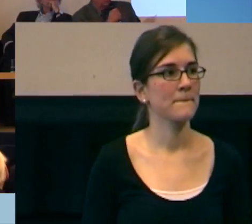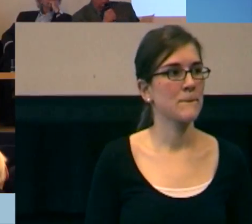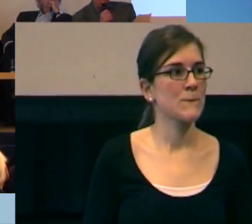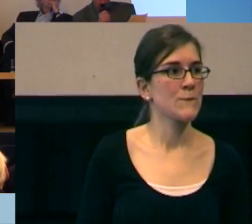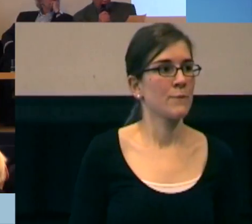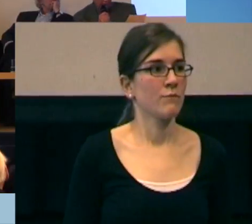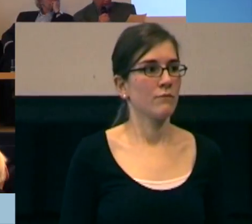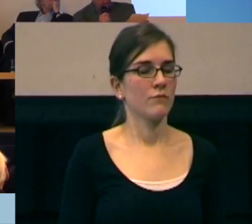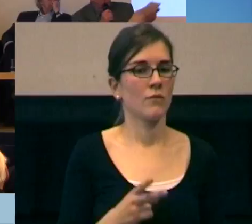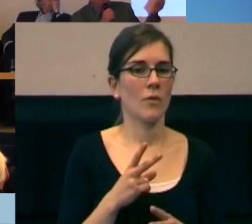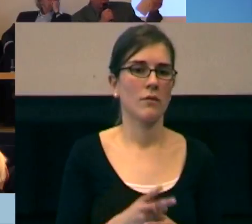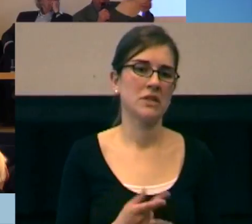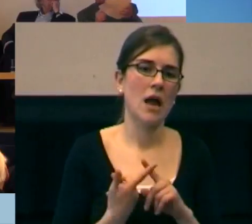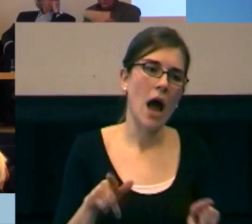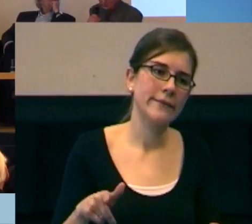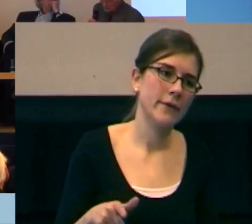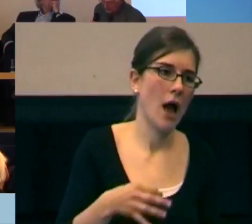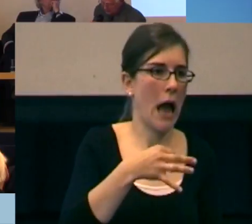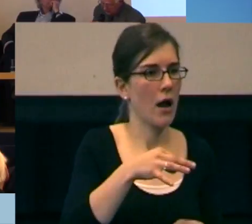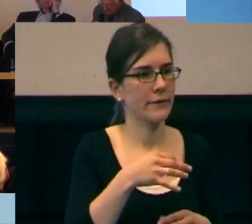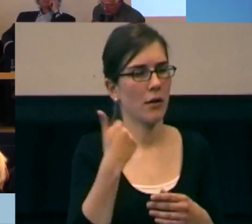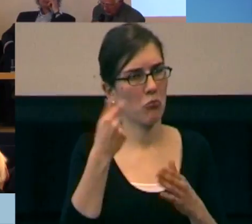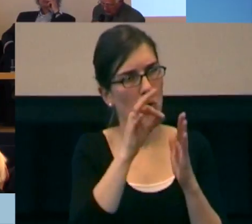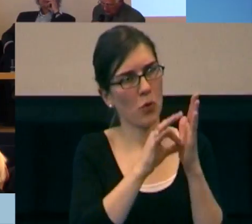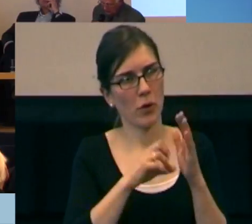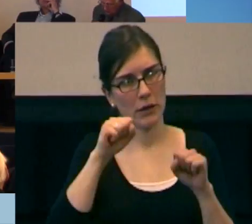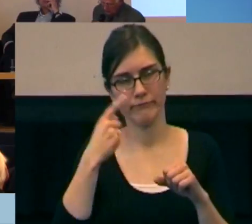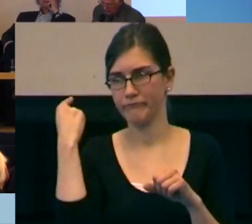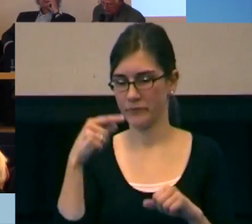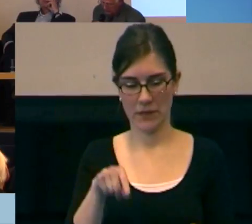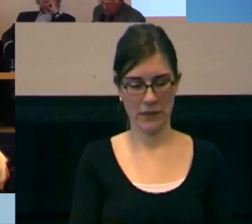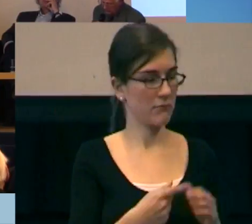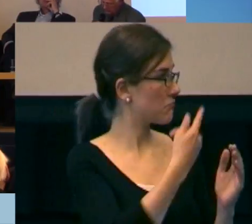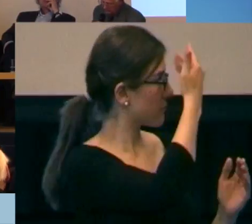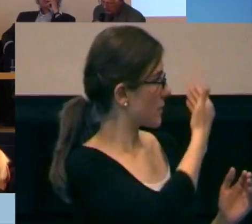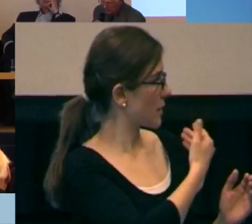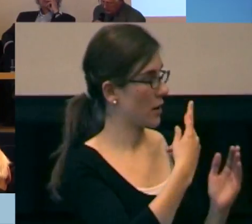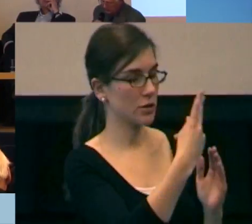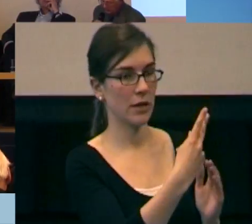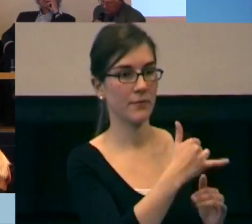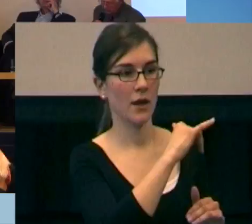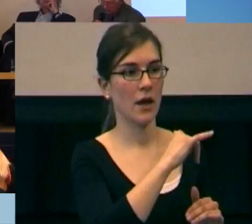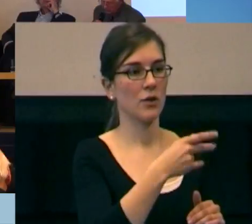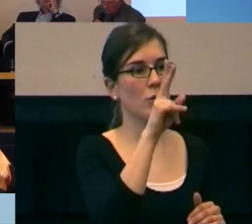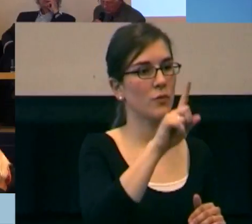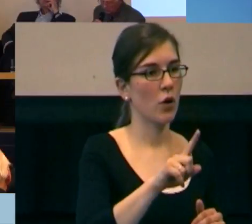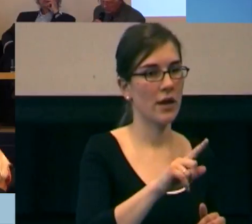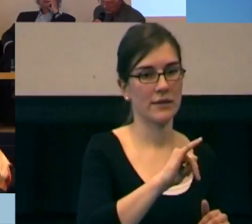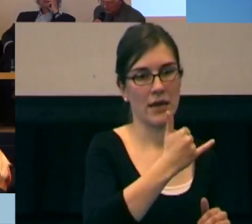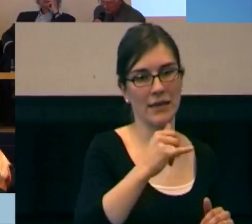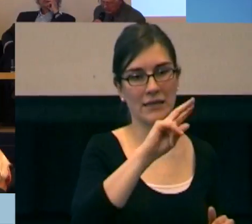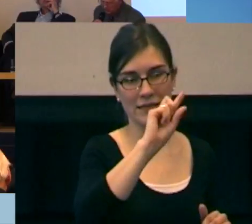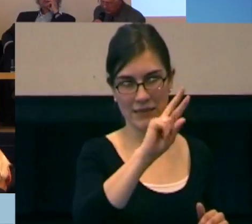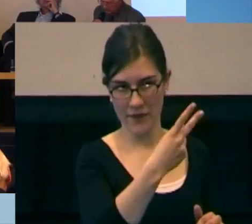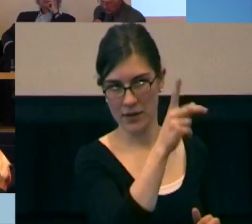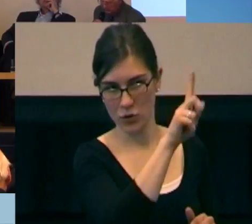Die übrigen Einzelheiten können Sie hier sehen. Unsere Gruppe trifft sich also jeden zweiten Donnerstag im Monat um 19 Uhr